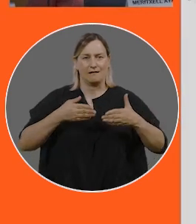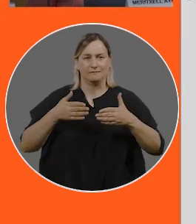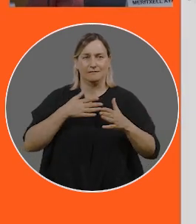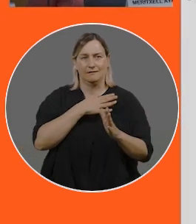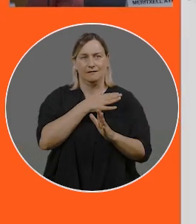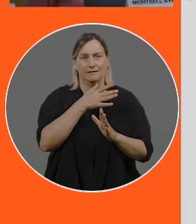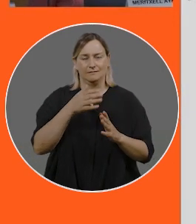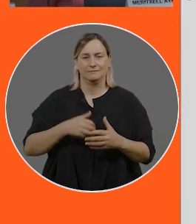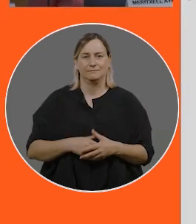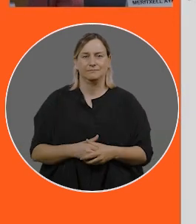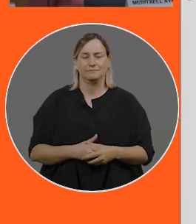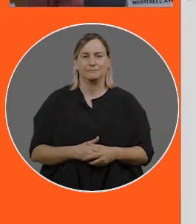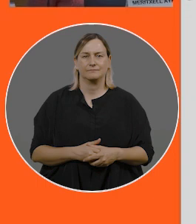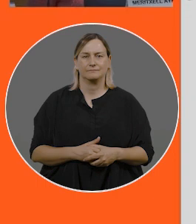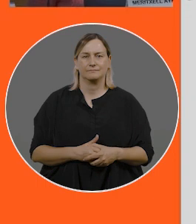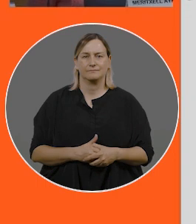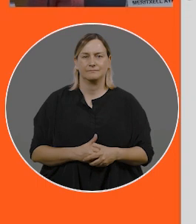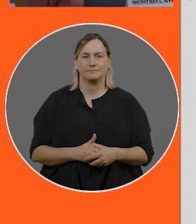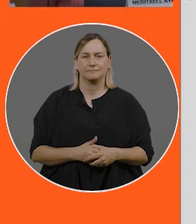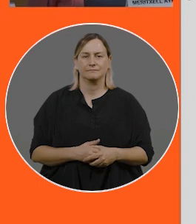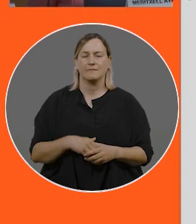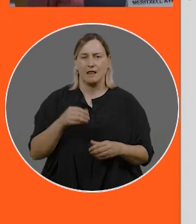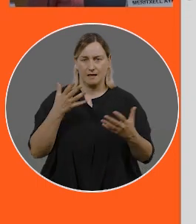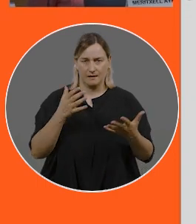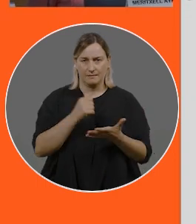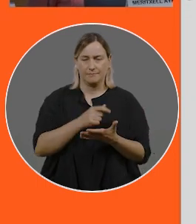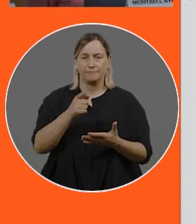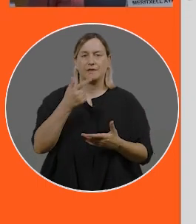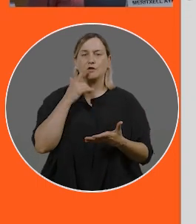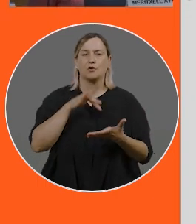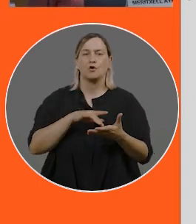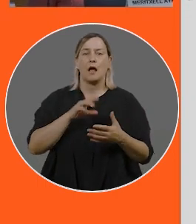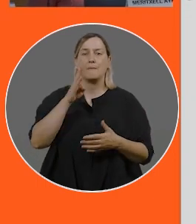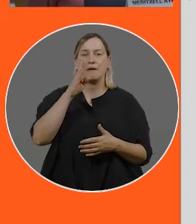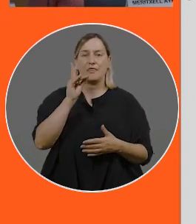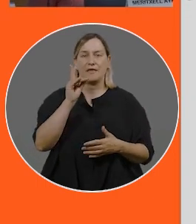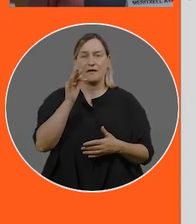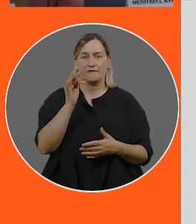Català, figura decorativa gràfica. Català, Estem en un PDF.